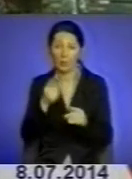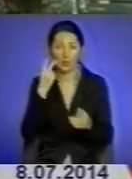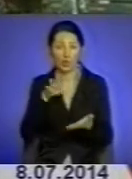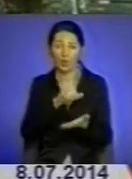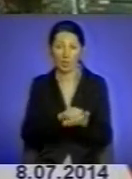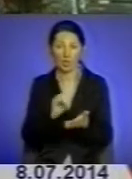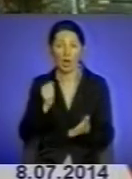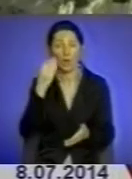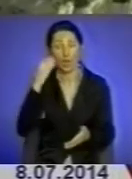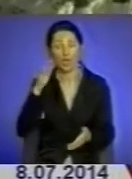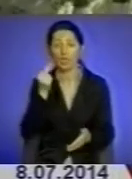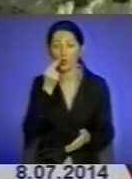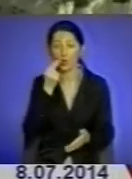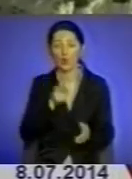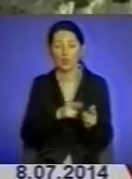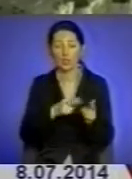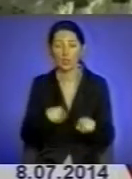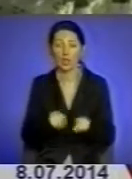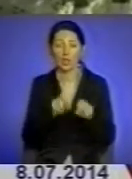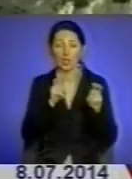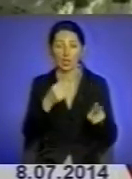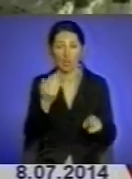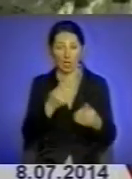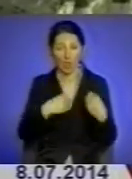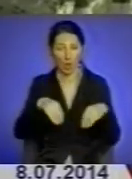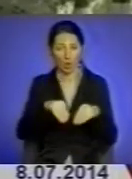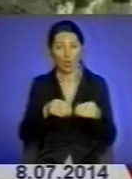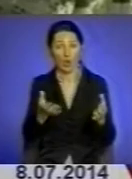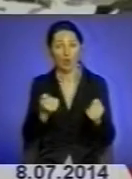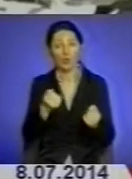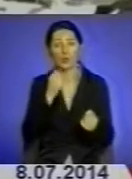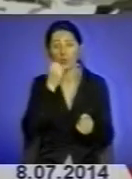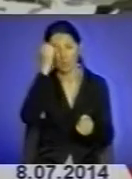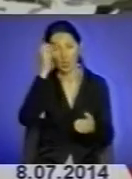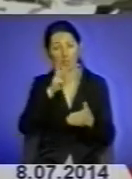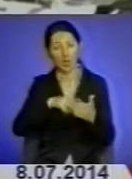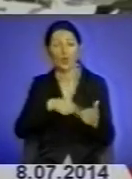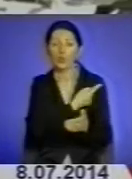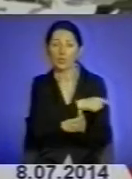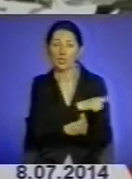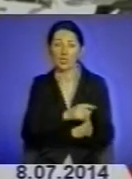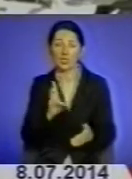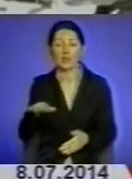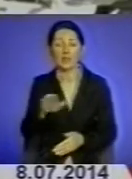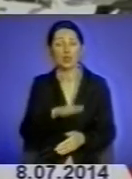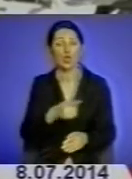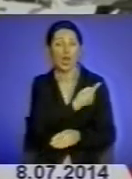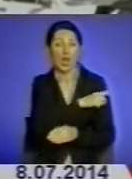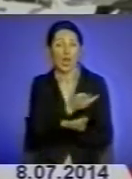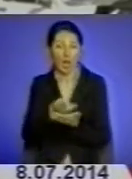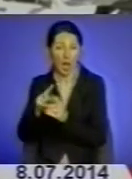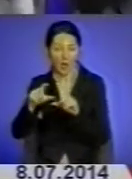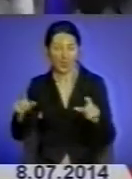харчування залізничники та члени їхніх родин отримують завдяки страховій медицині. На території лікарні площею майже